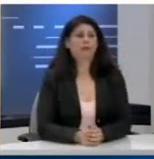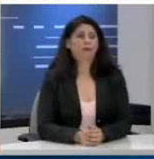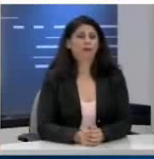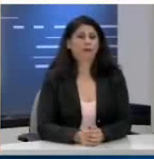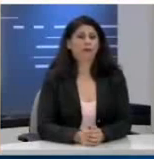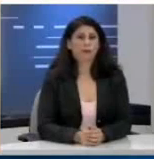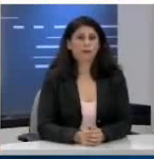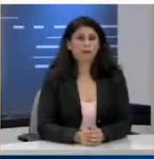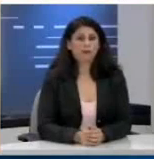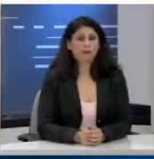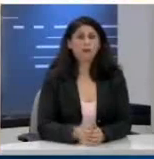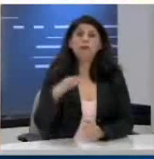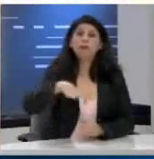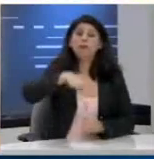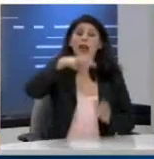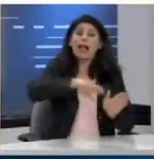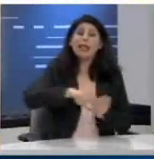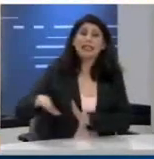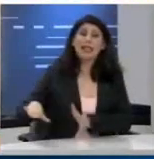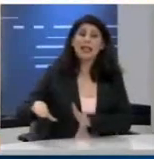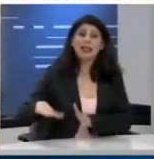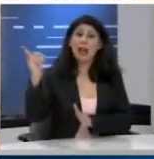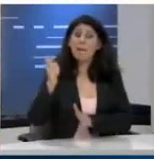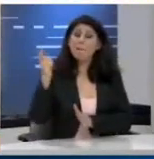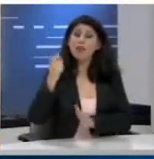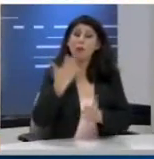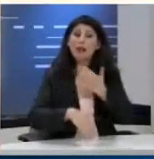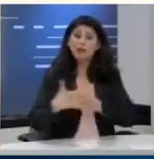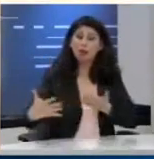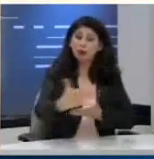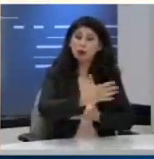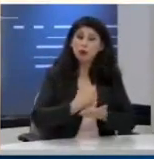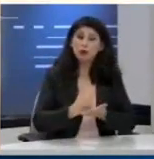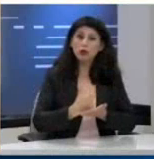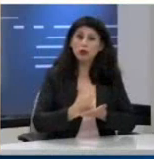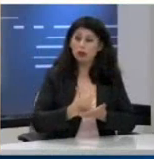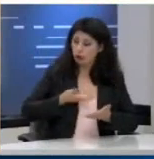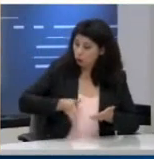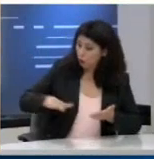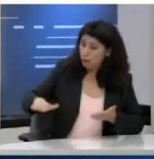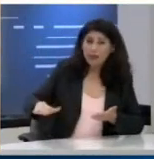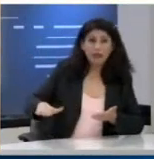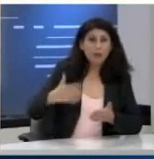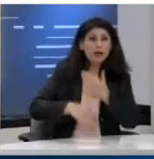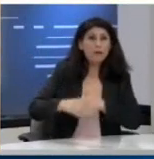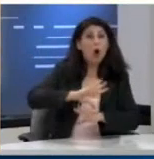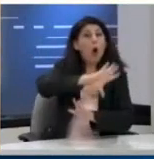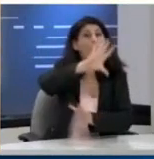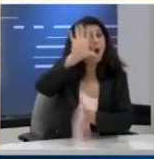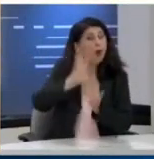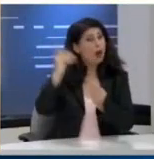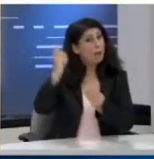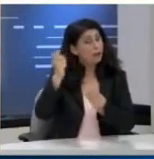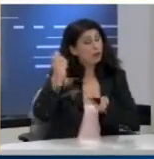Να εξαιρείται το επίδομα αναπηρίας από τα εισοδήματά του. Το παιδί με αναπηρία να πρημοδοτείται με όλα τα επιδόματα